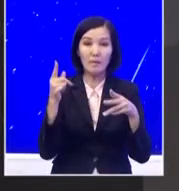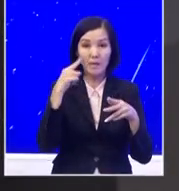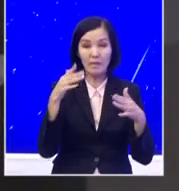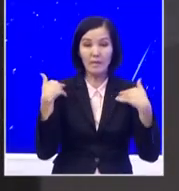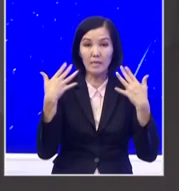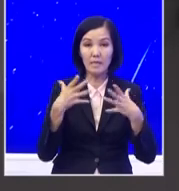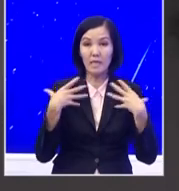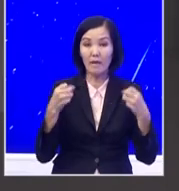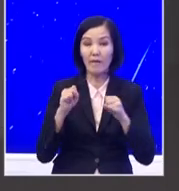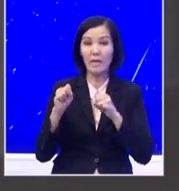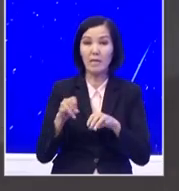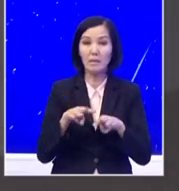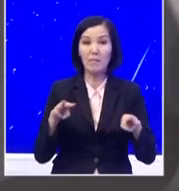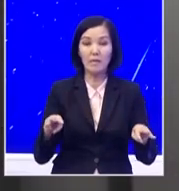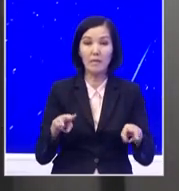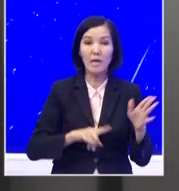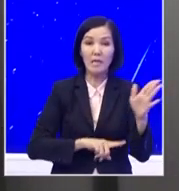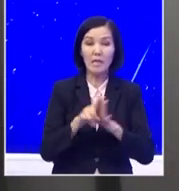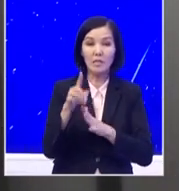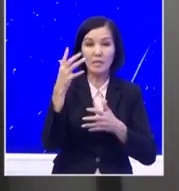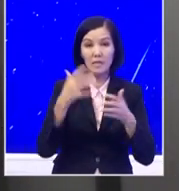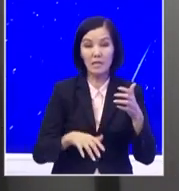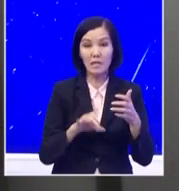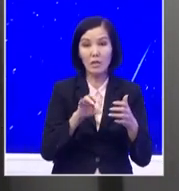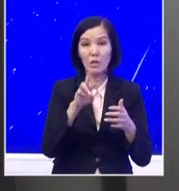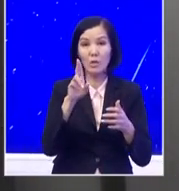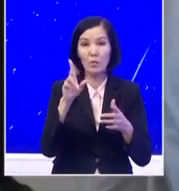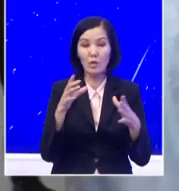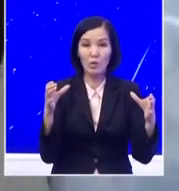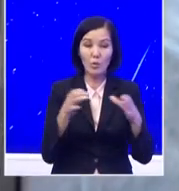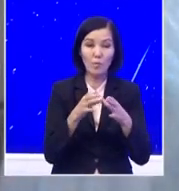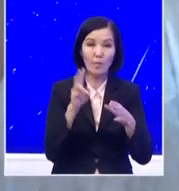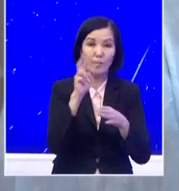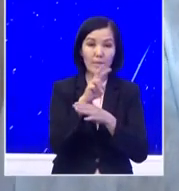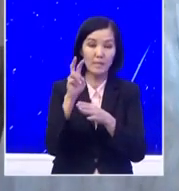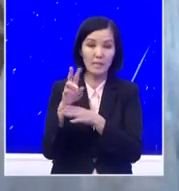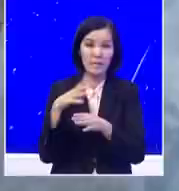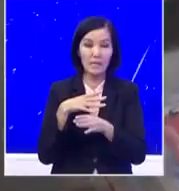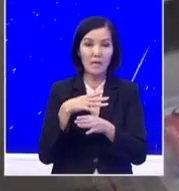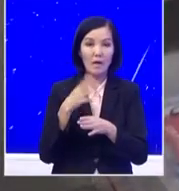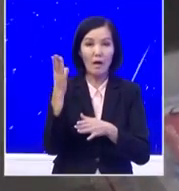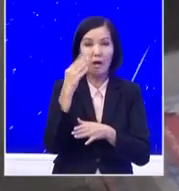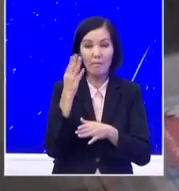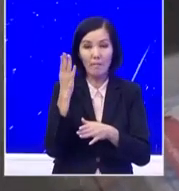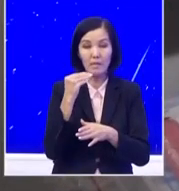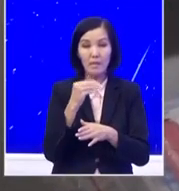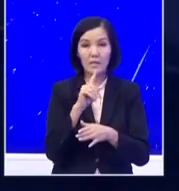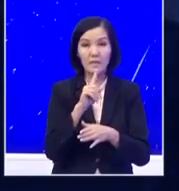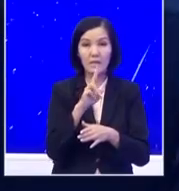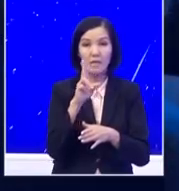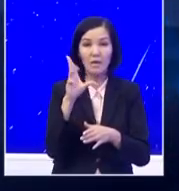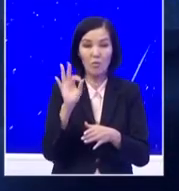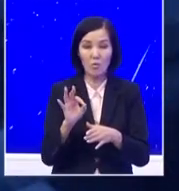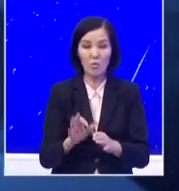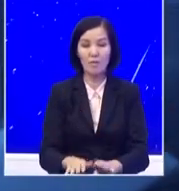Министерства здравоохранения. Свою работу он начал в середине июля. Члены мониторинговой группы за это время успели посетить больницу Алматы и ЗКО.